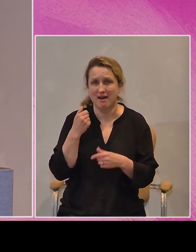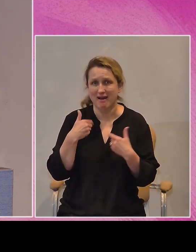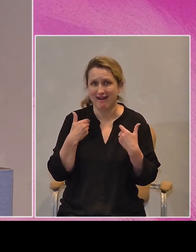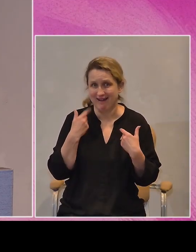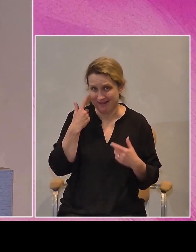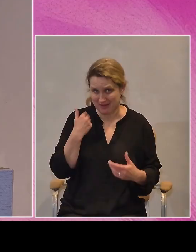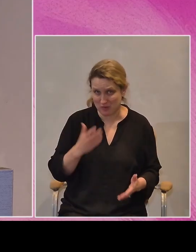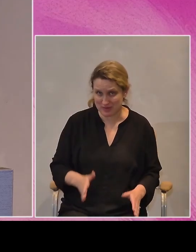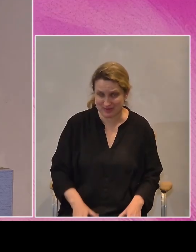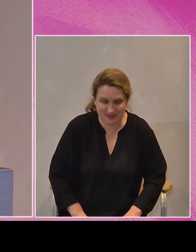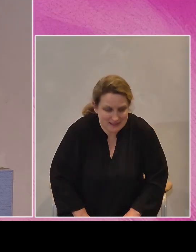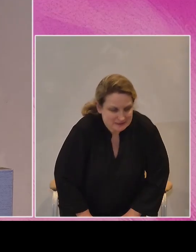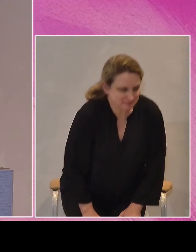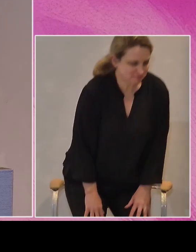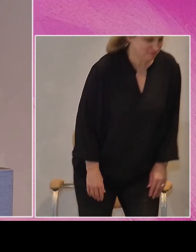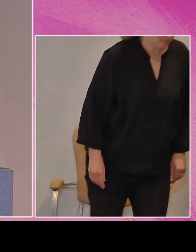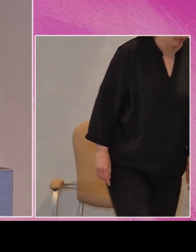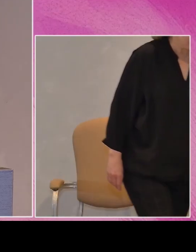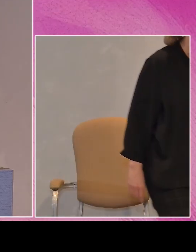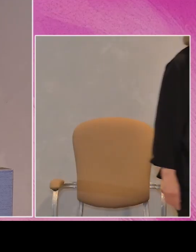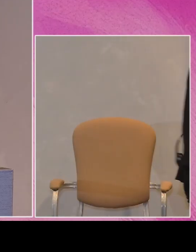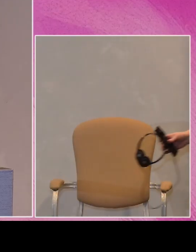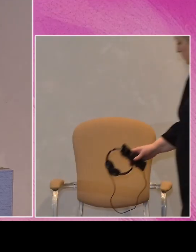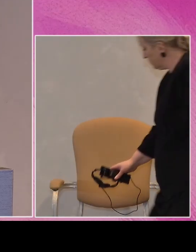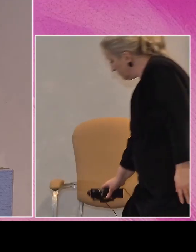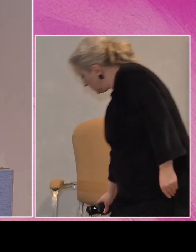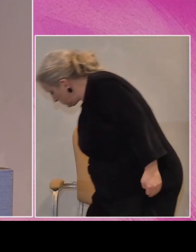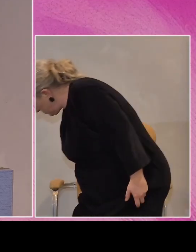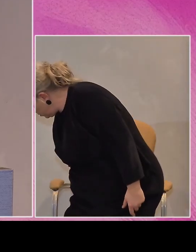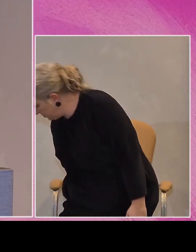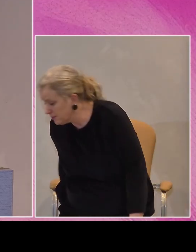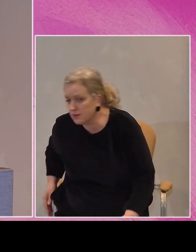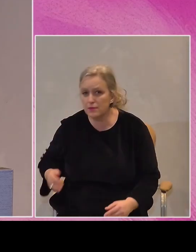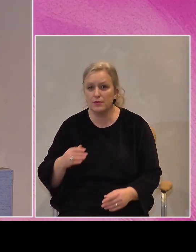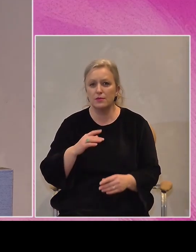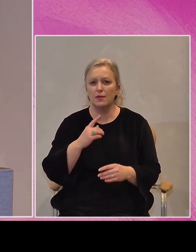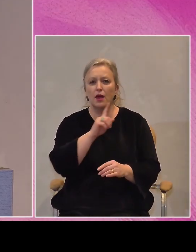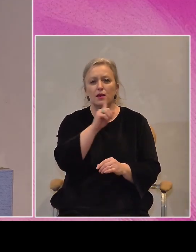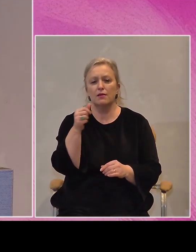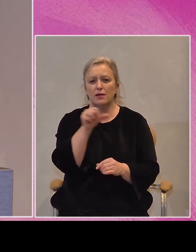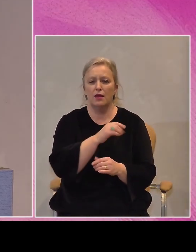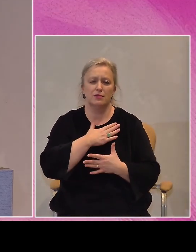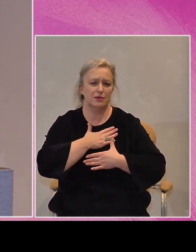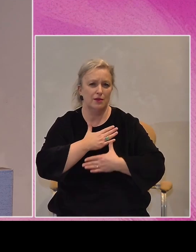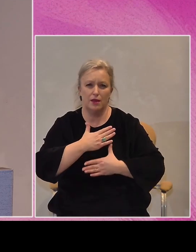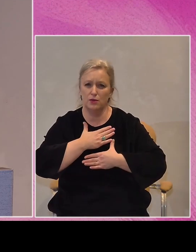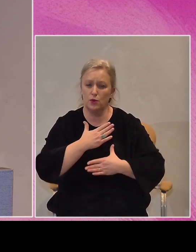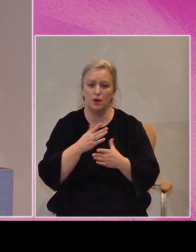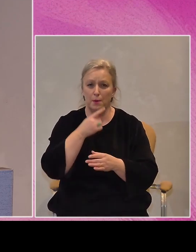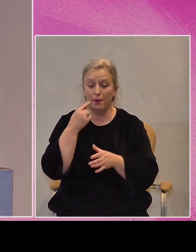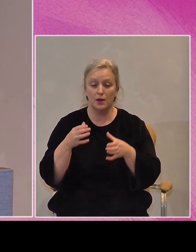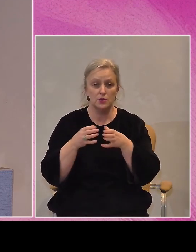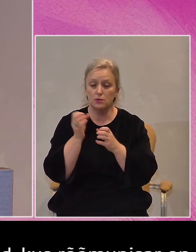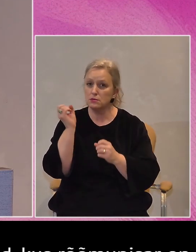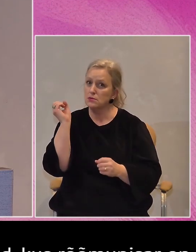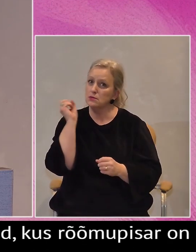on ikka olnud? No tänulikkus on ju tegelikult iga nädal, et kogu see meeskond on super tubli ja mitte ainult see meeskond,